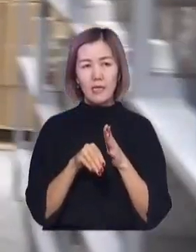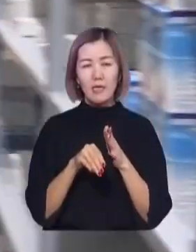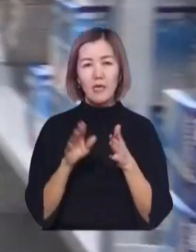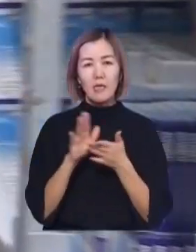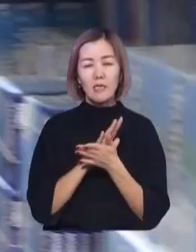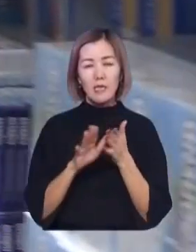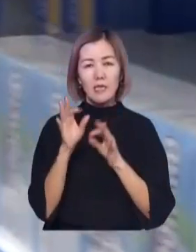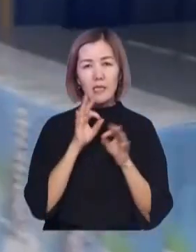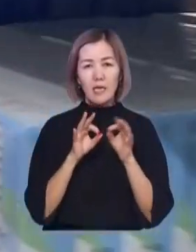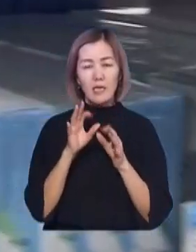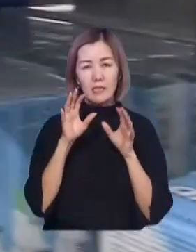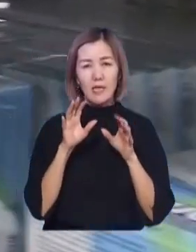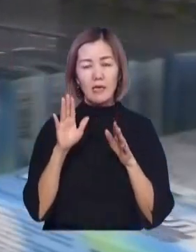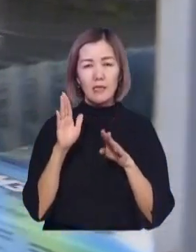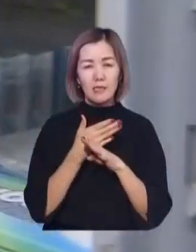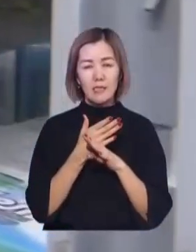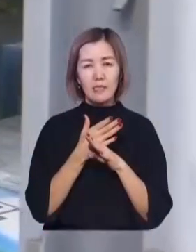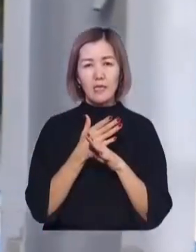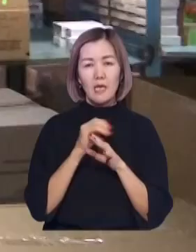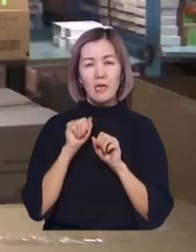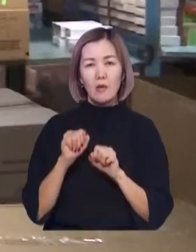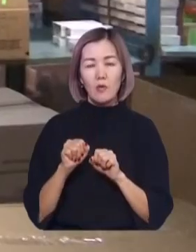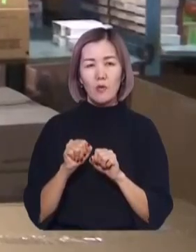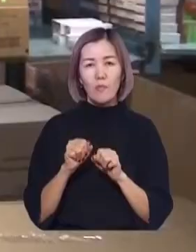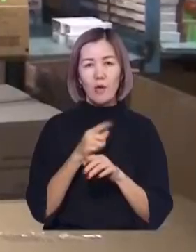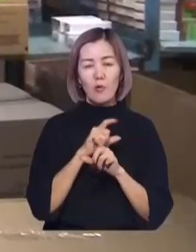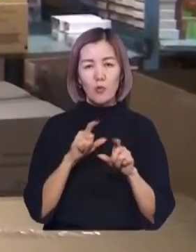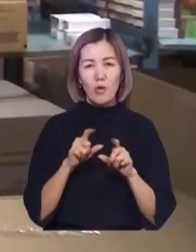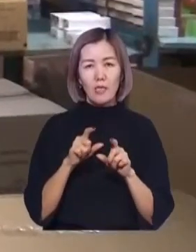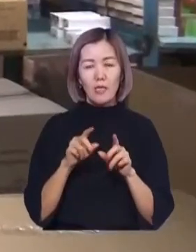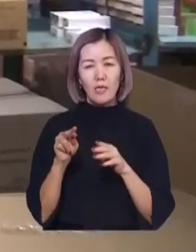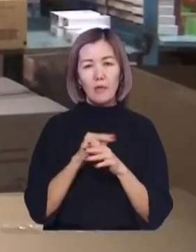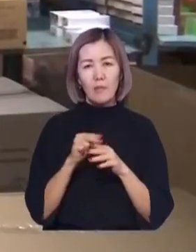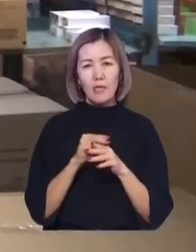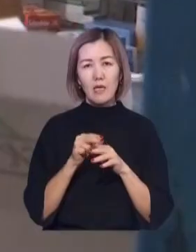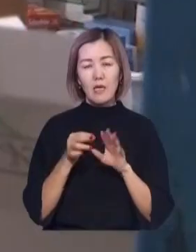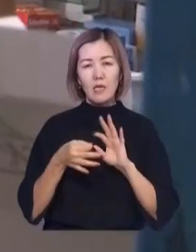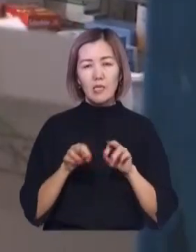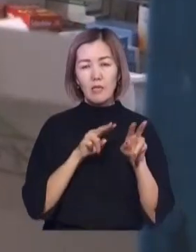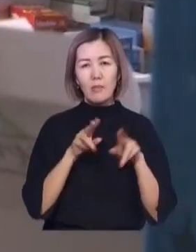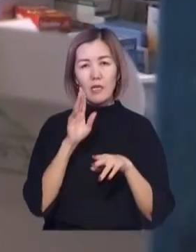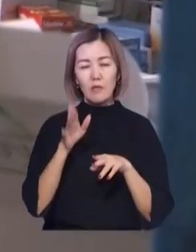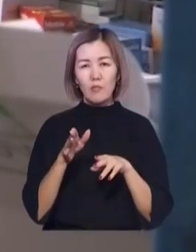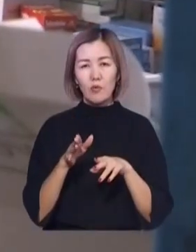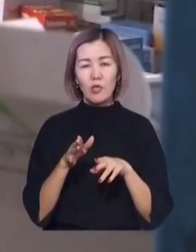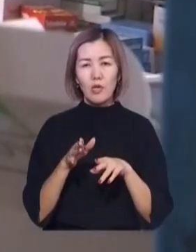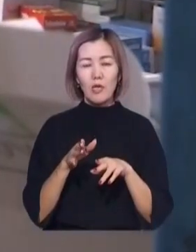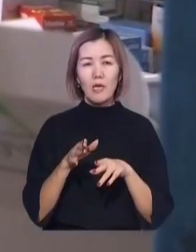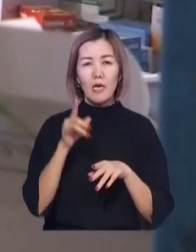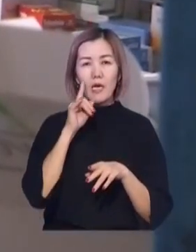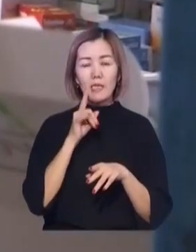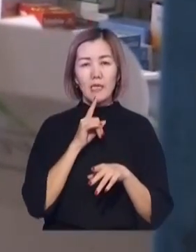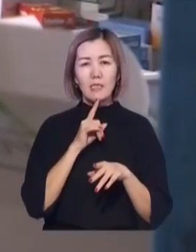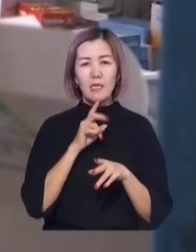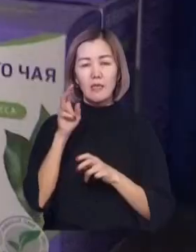тегін препараттардың заңсыз айналымына жол бермеу үшін ауруханалар мен емханаларда бақылау тетігі қарастырылған. Отандық фармацевтика